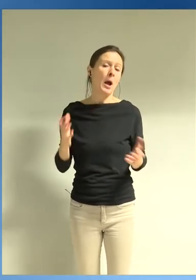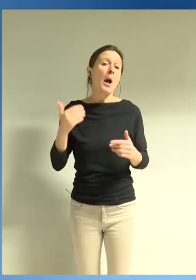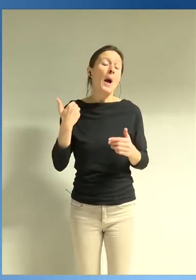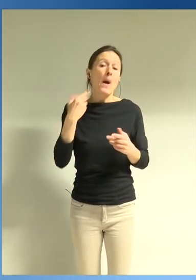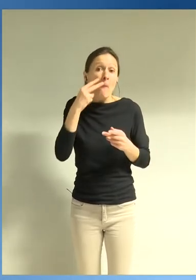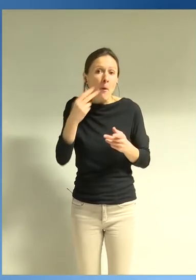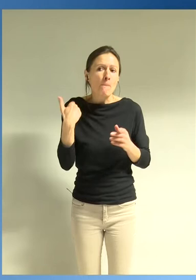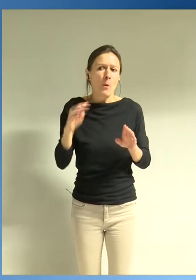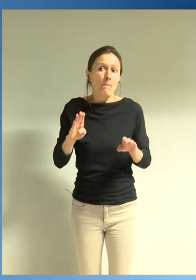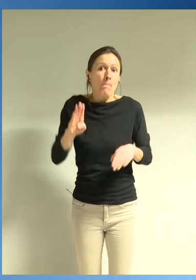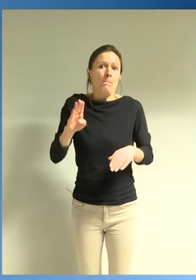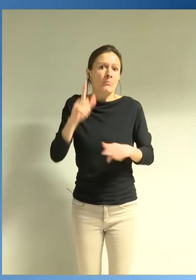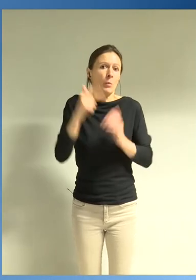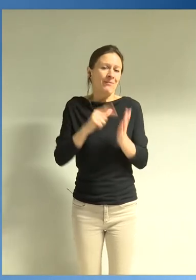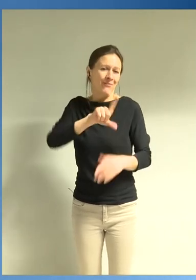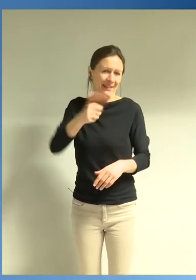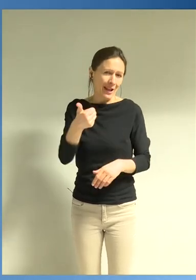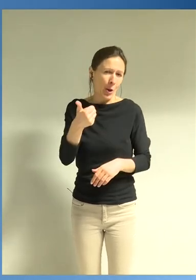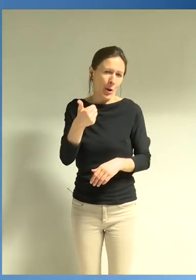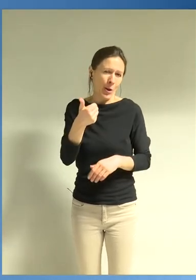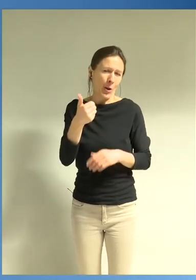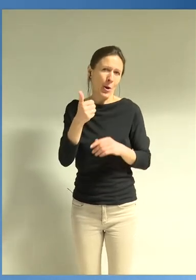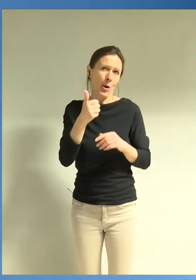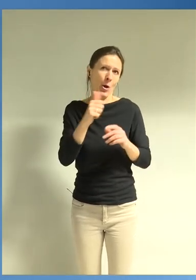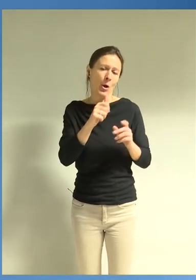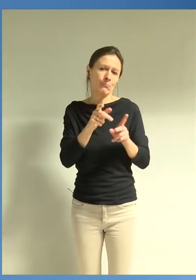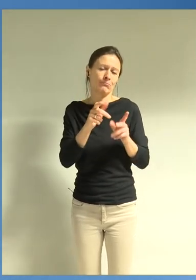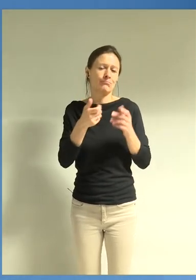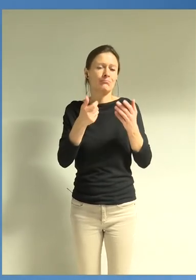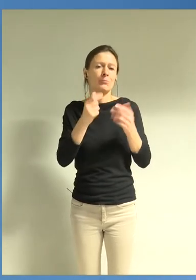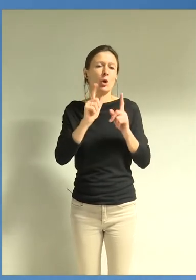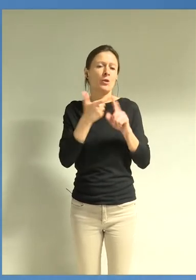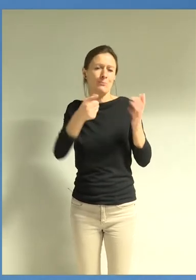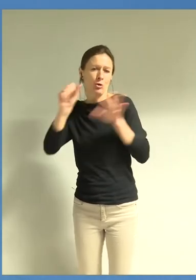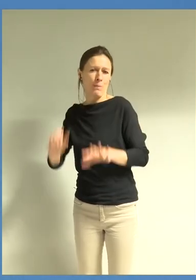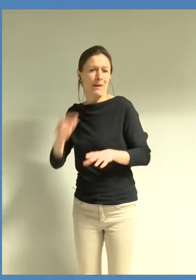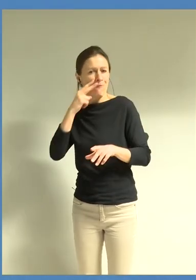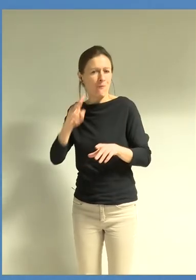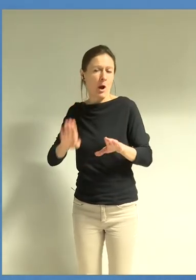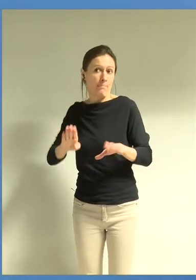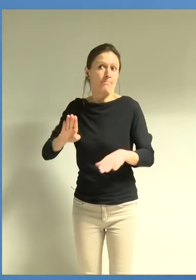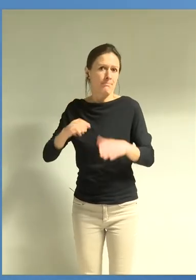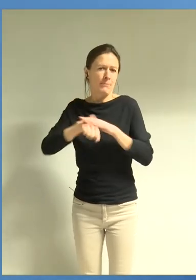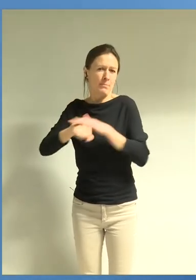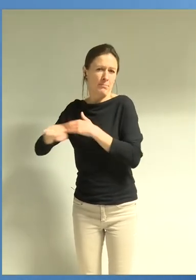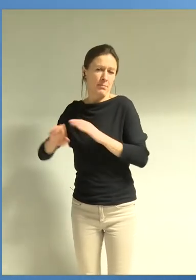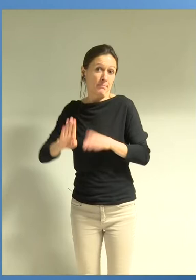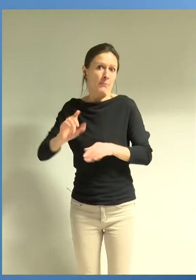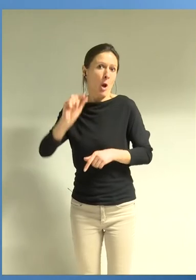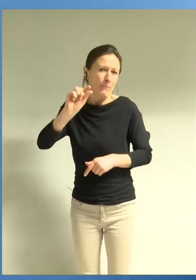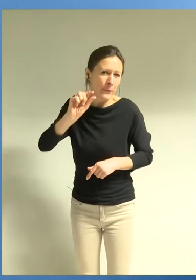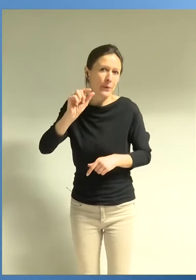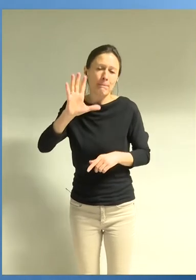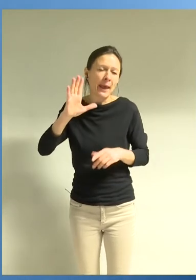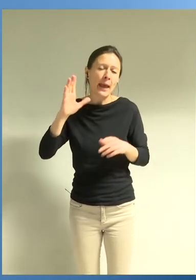en 2021 sur la deuxième partie de 2021 mais sinon c'est une évolution extrêmement forte qui se sent